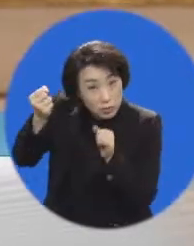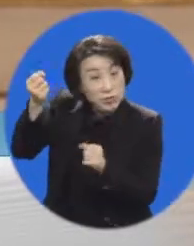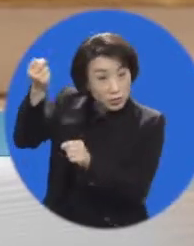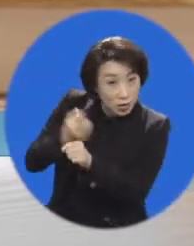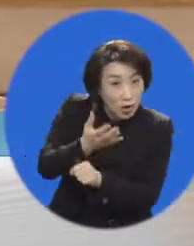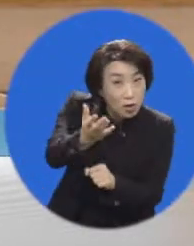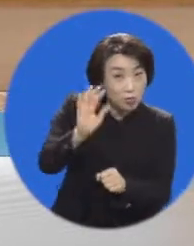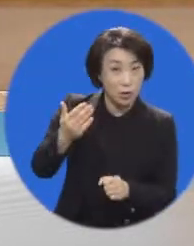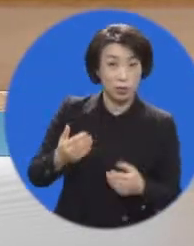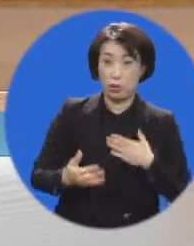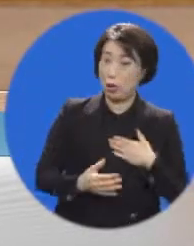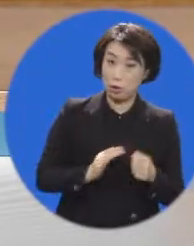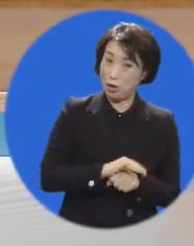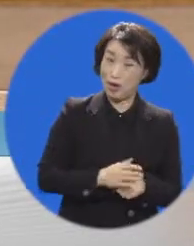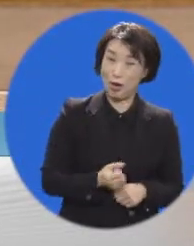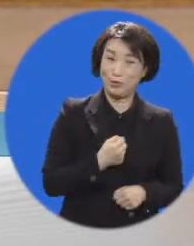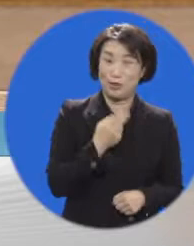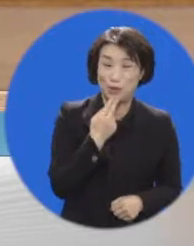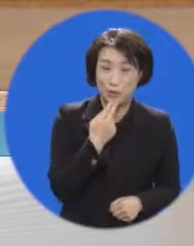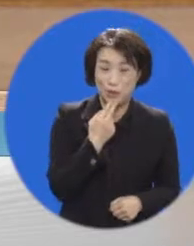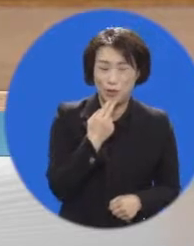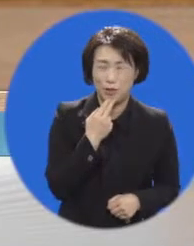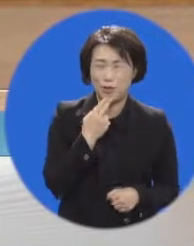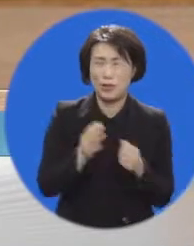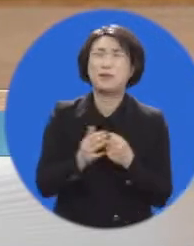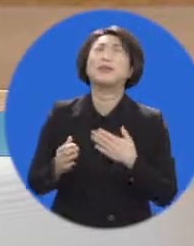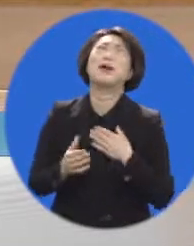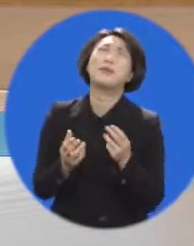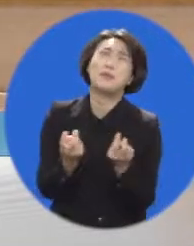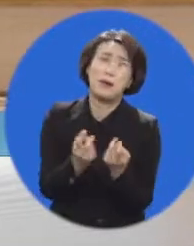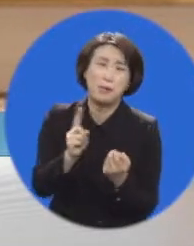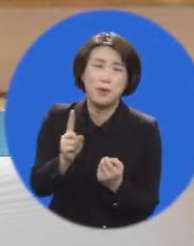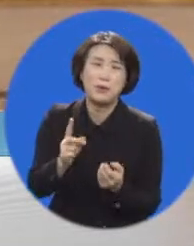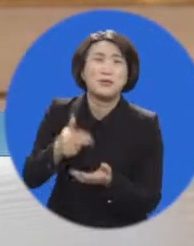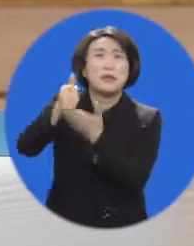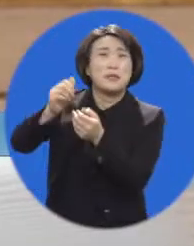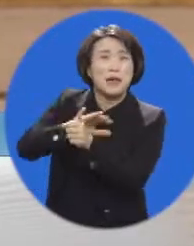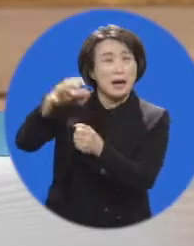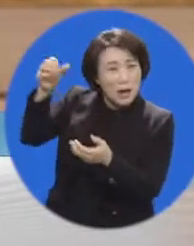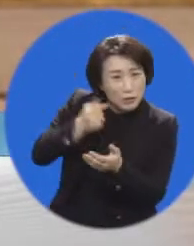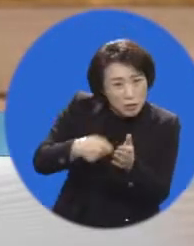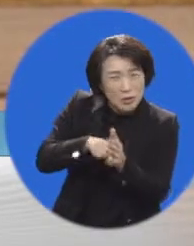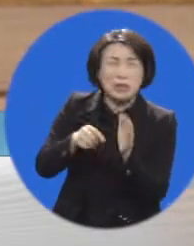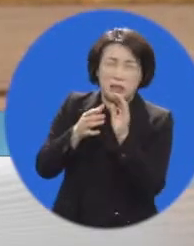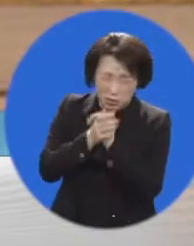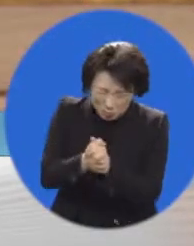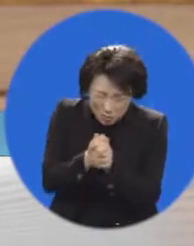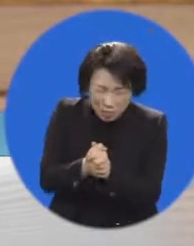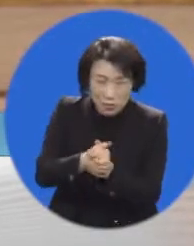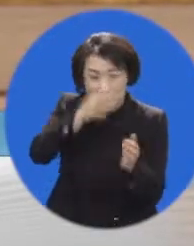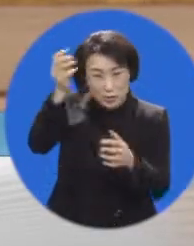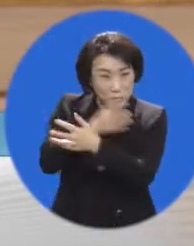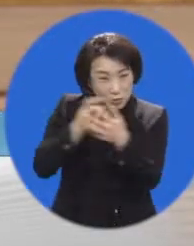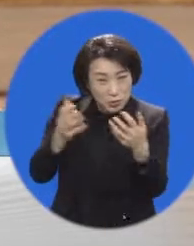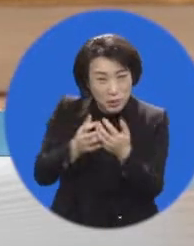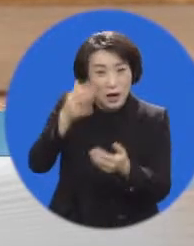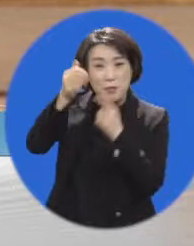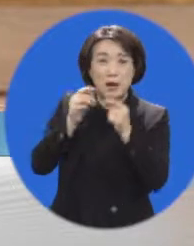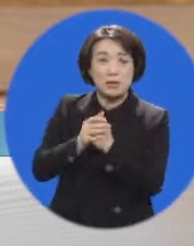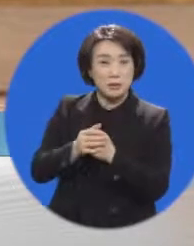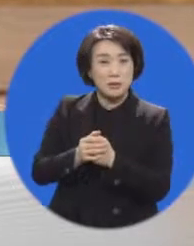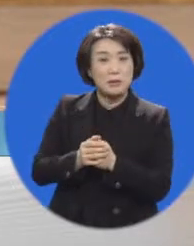내 것은 없잖아요. 이게 기도하고 성령 충만하고 하나님 말씀